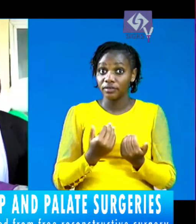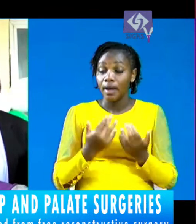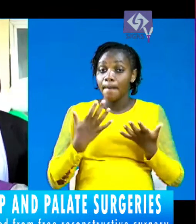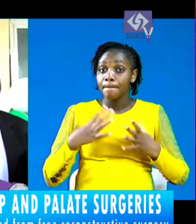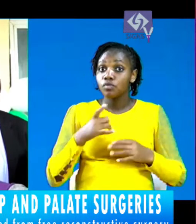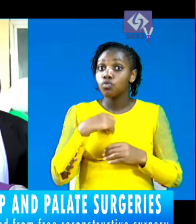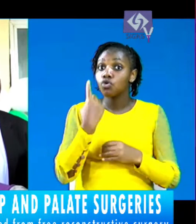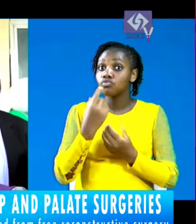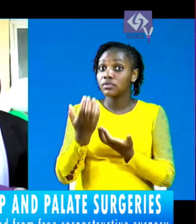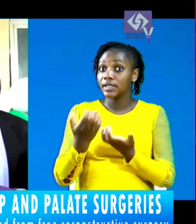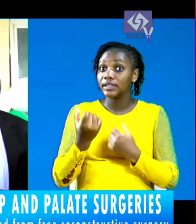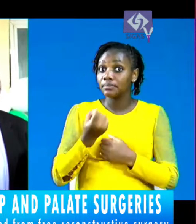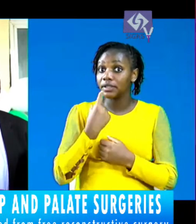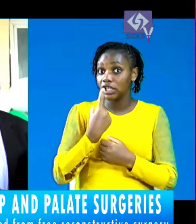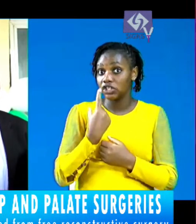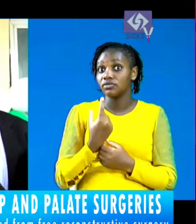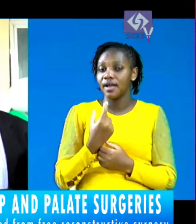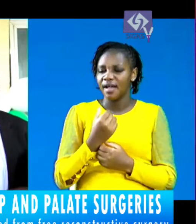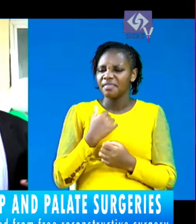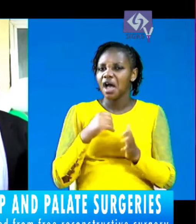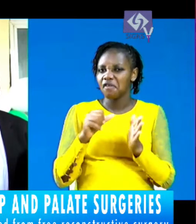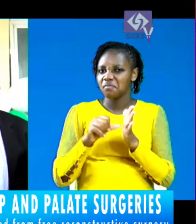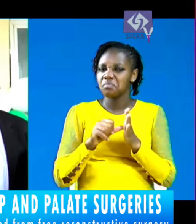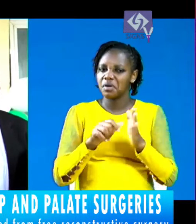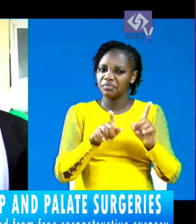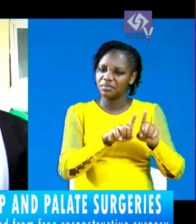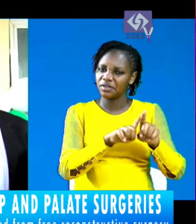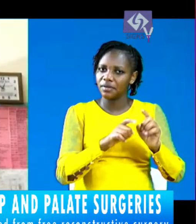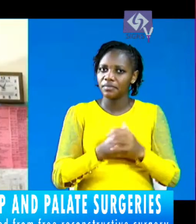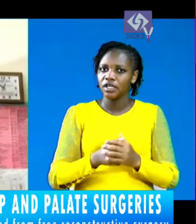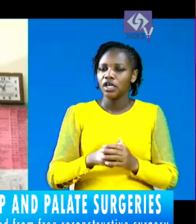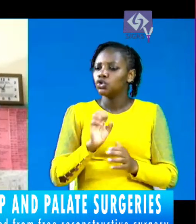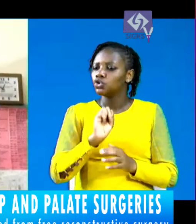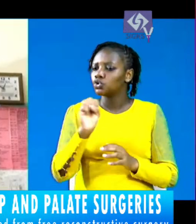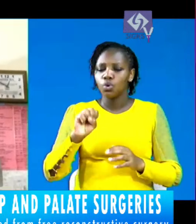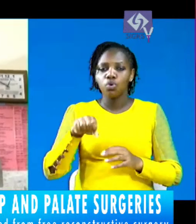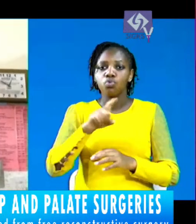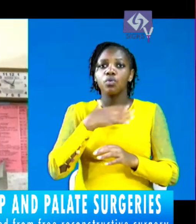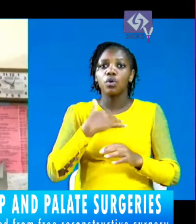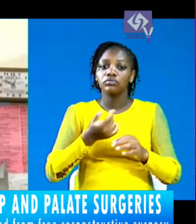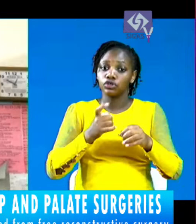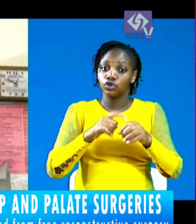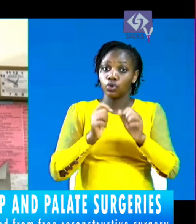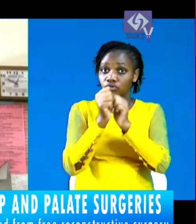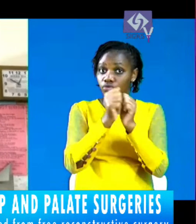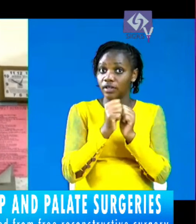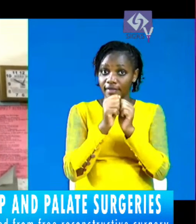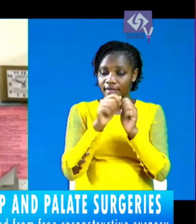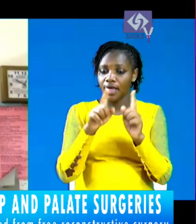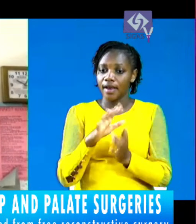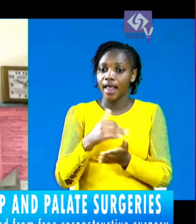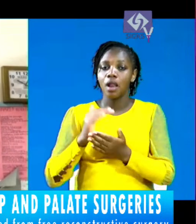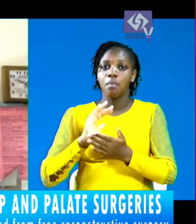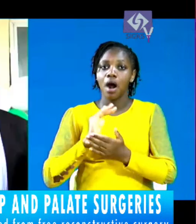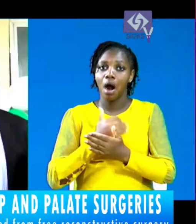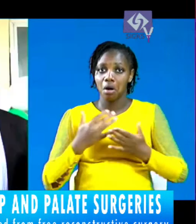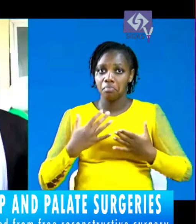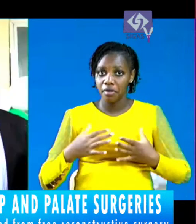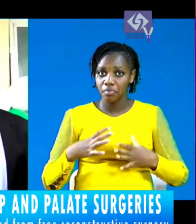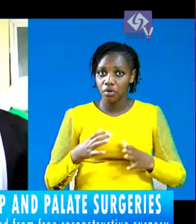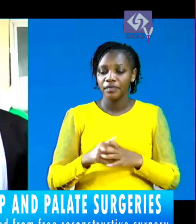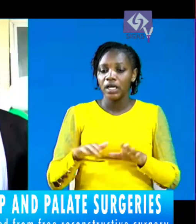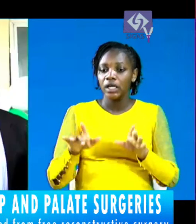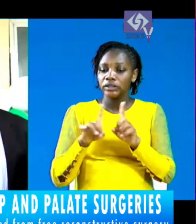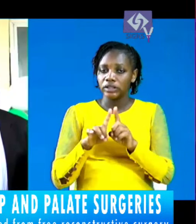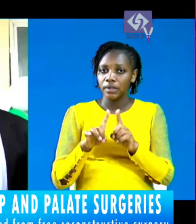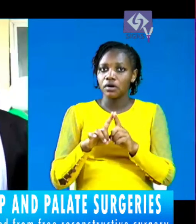matibabu, ambao kuna shida za midomo. Kwa hivyo ni shukrani sana, sisi tunaungana na pamoja ndio tuweze kusaidia watu wetu. Kumekuwa na upungufu sana